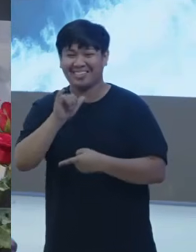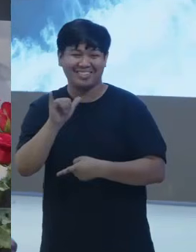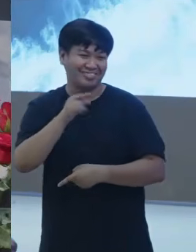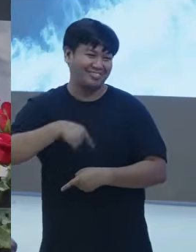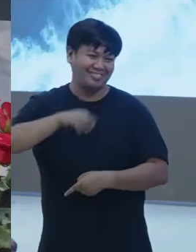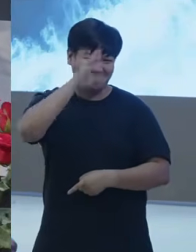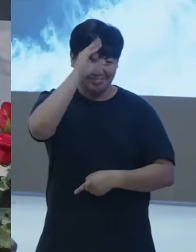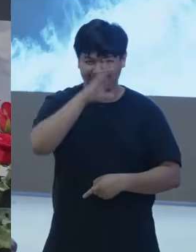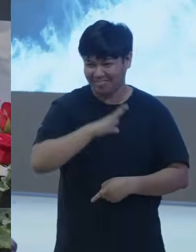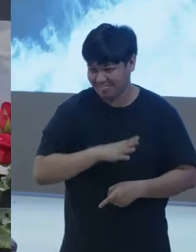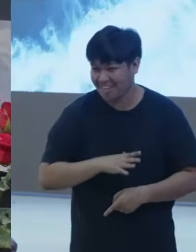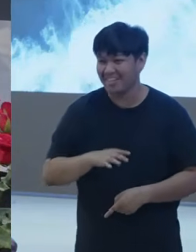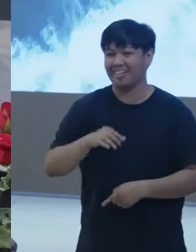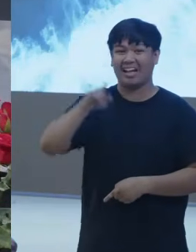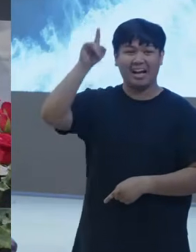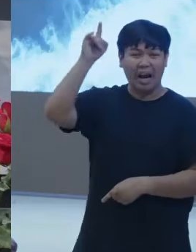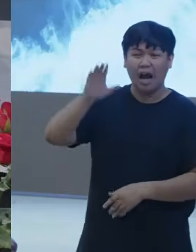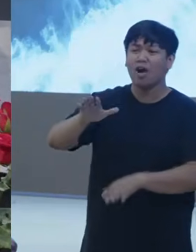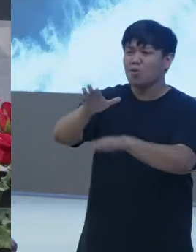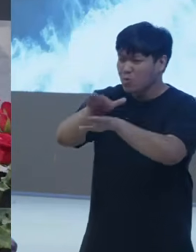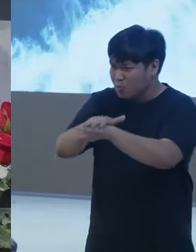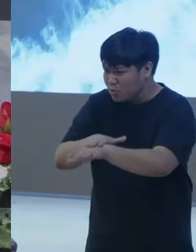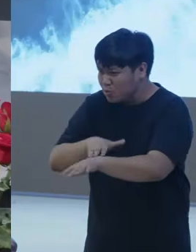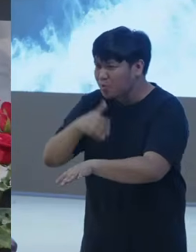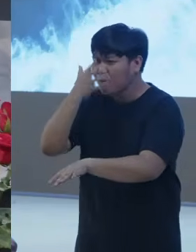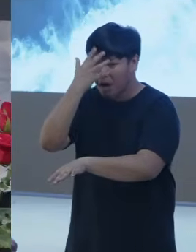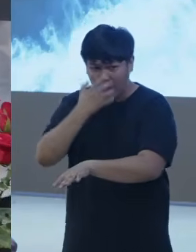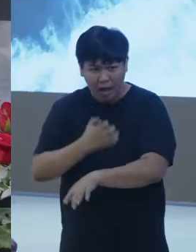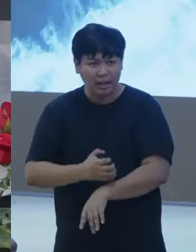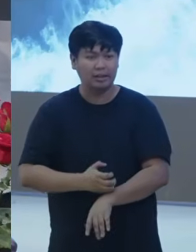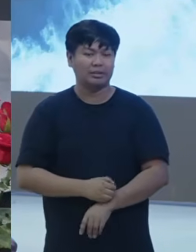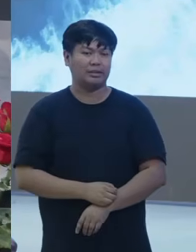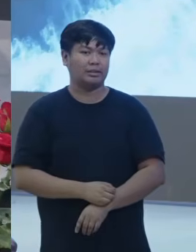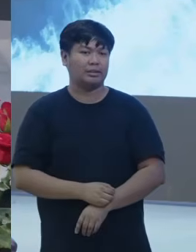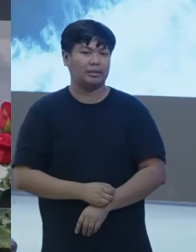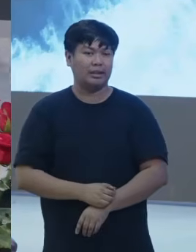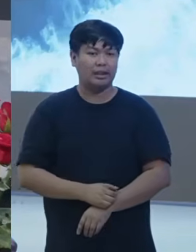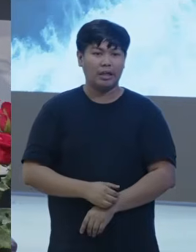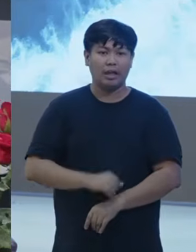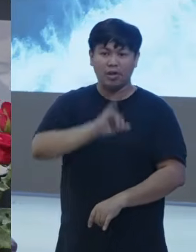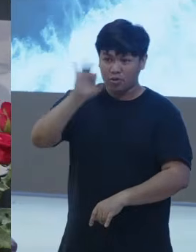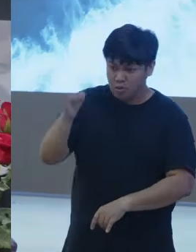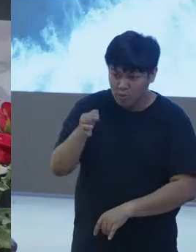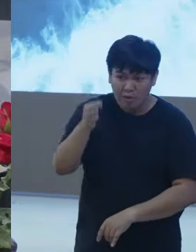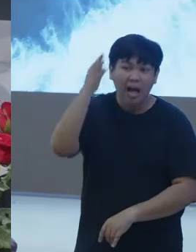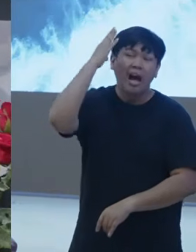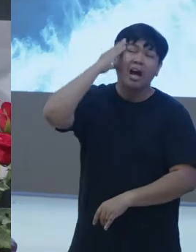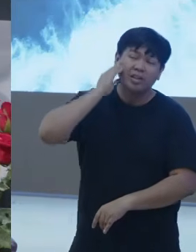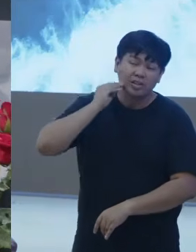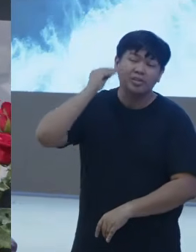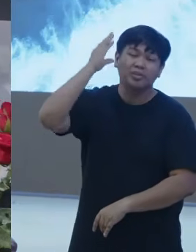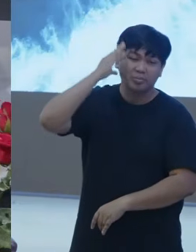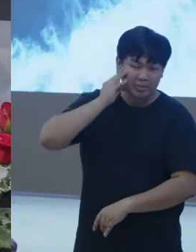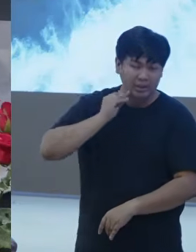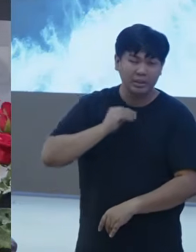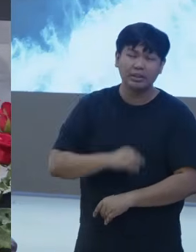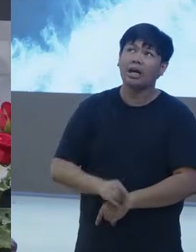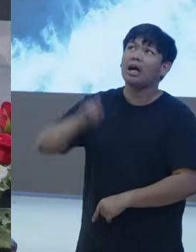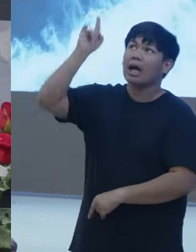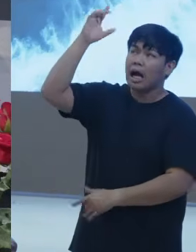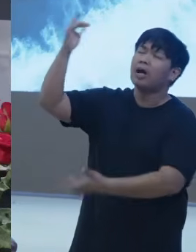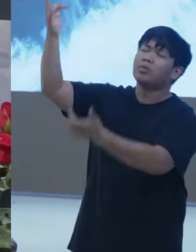kay Jonah. So naranasan ito ni Jonah himself. Ngunit hindi siya nagpakita ng